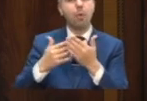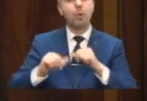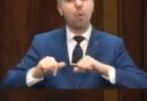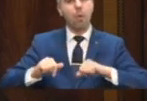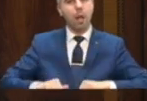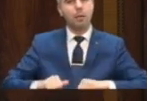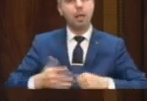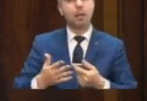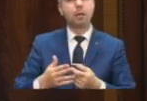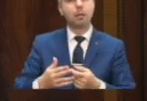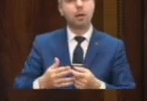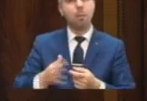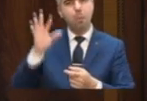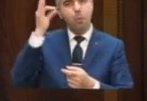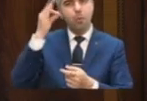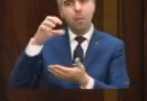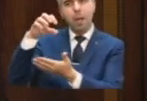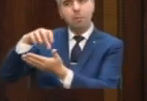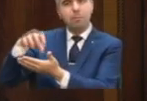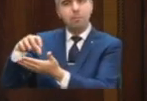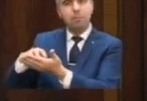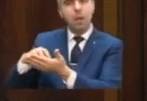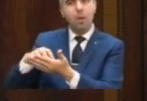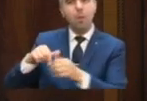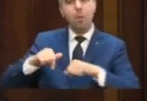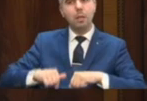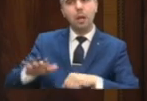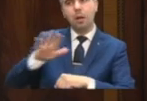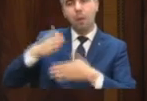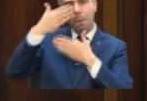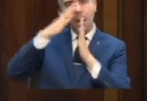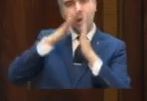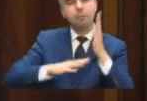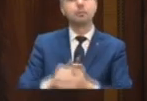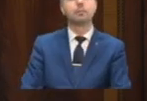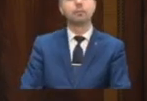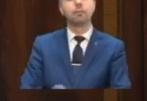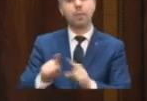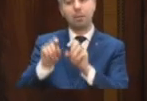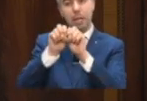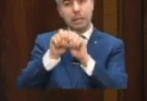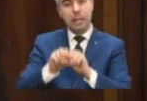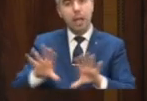على الصعيد الترابي. الإجراء الثاني كان هو تعميم التدبير اللامادي، وحنا في